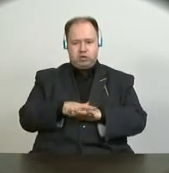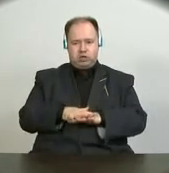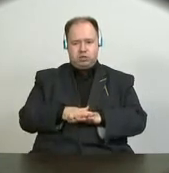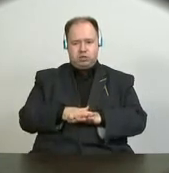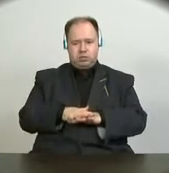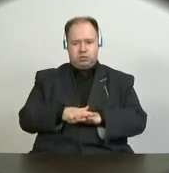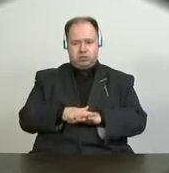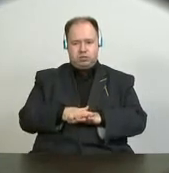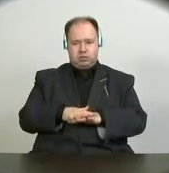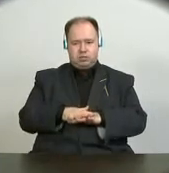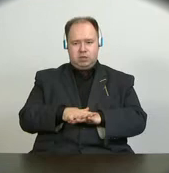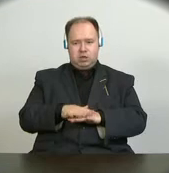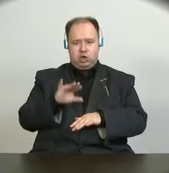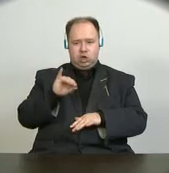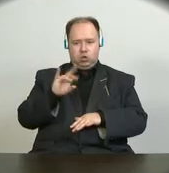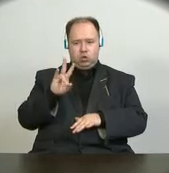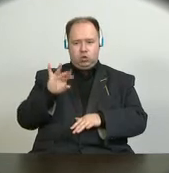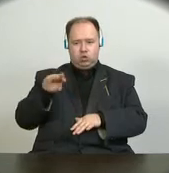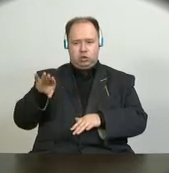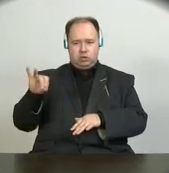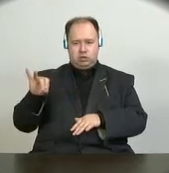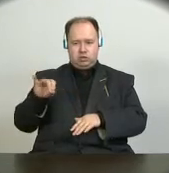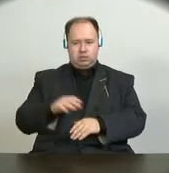наиболее популярны как unity они